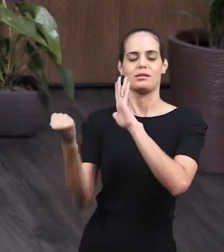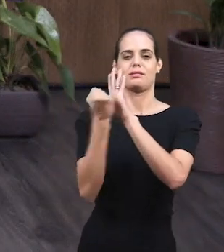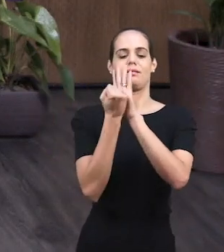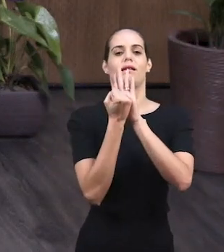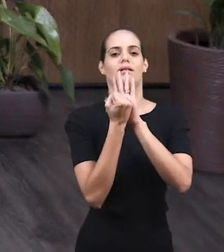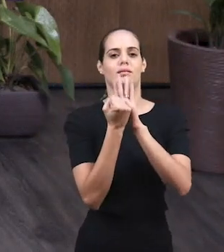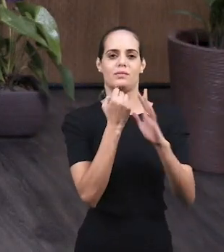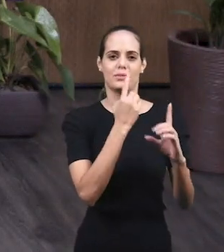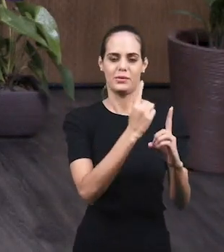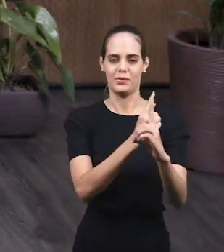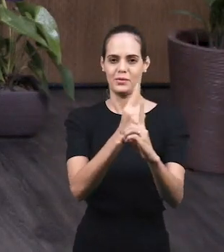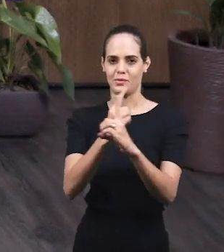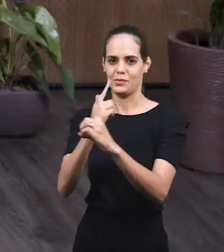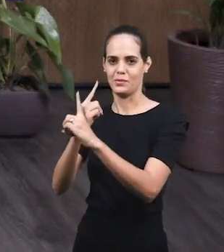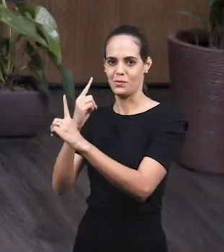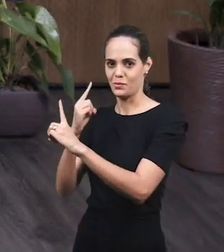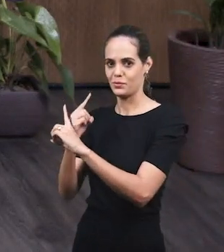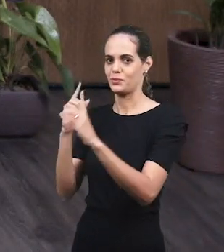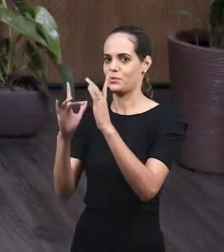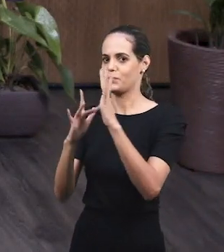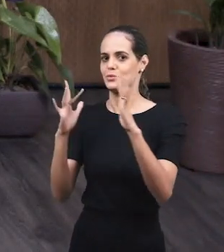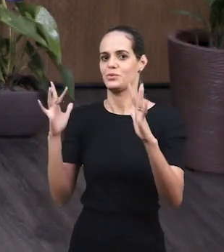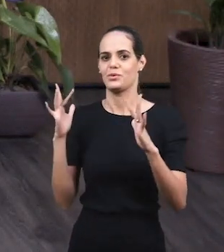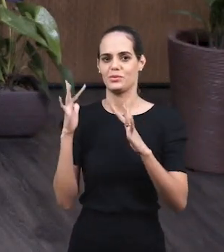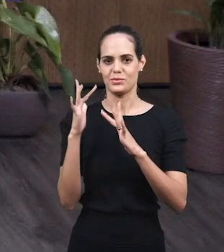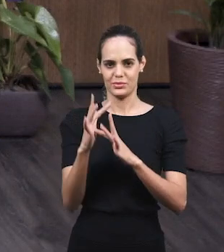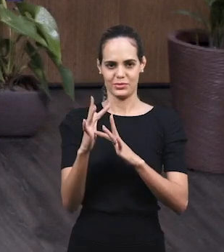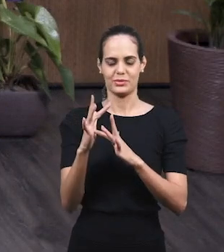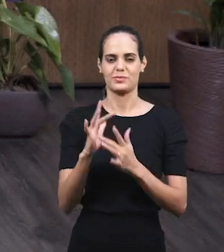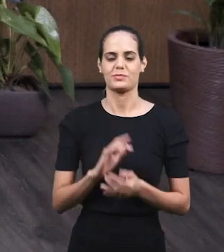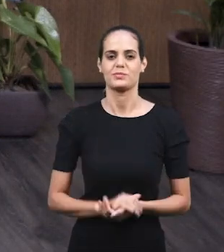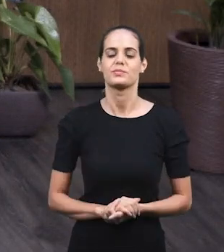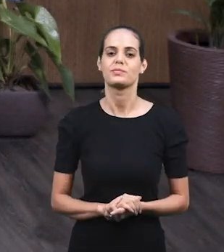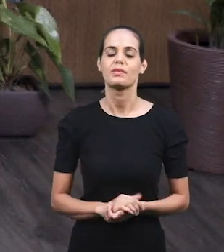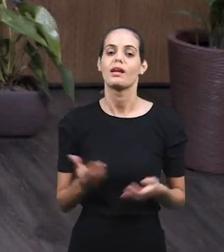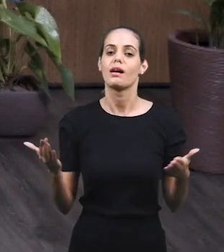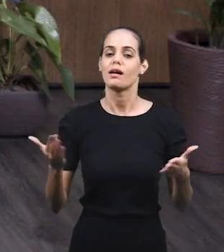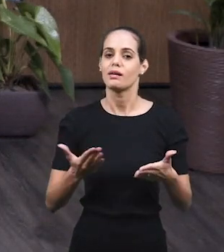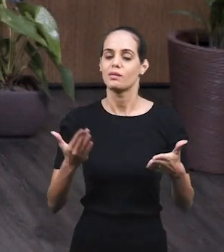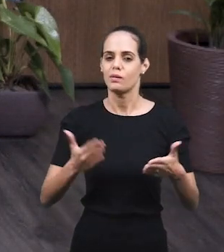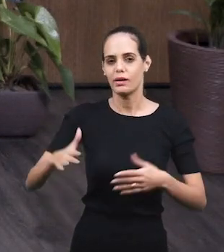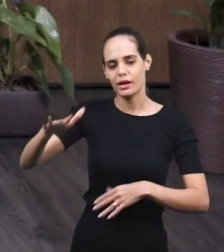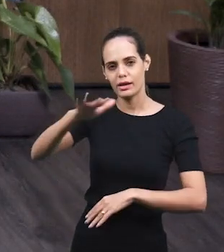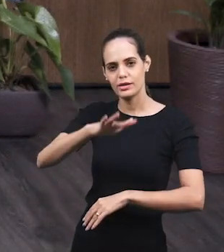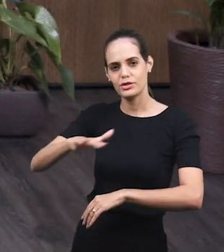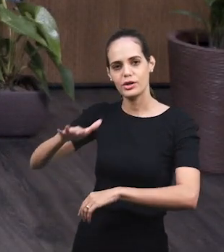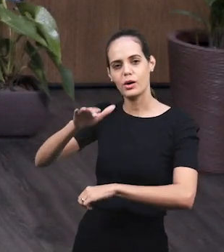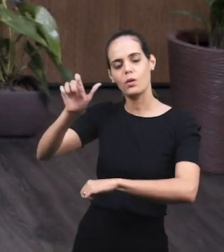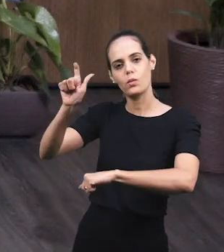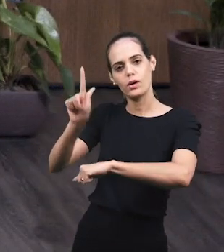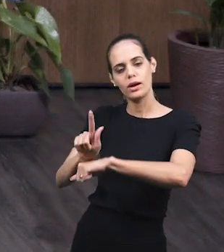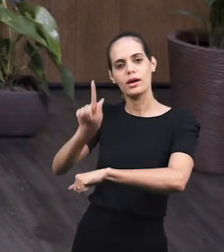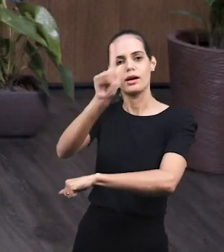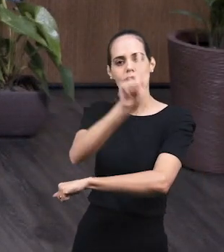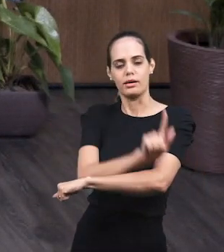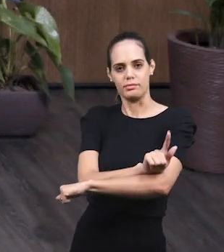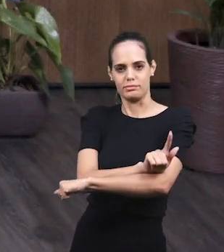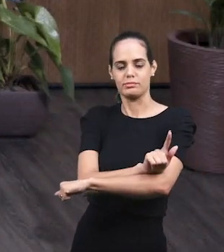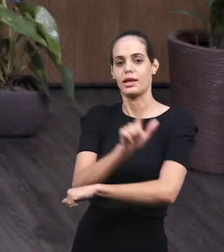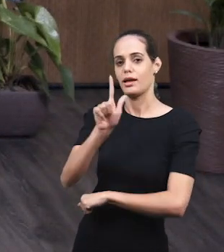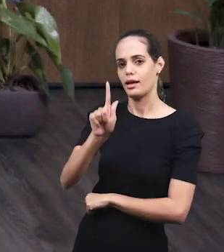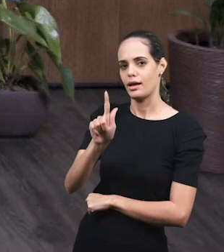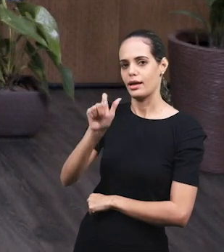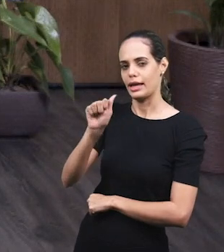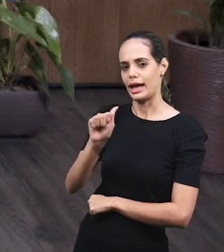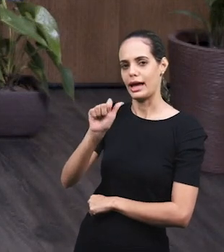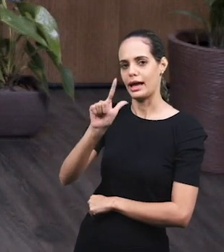a vécu grande partie de sa vie. Toute cette région a été marquée par ces rencontres. Et